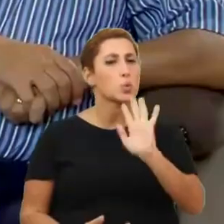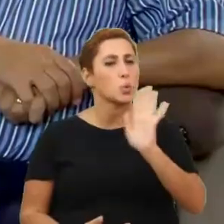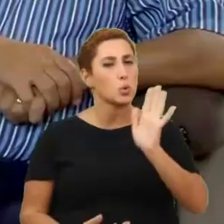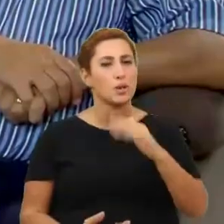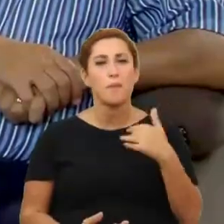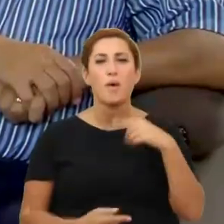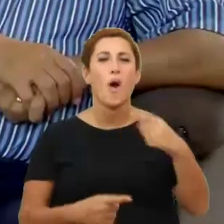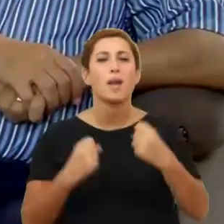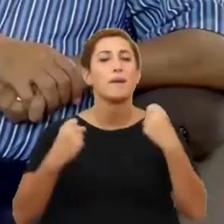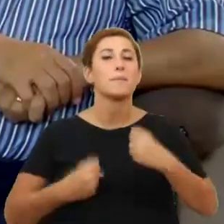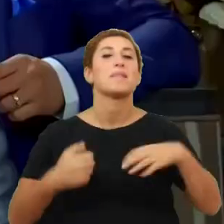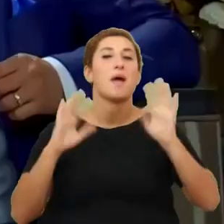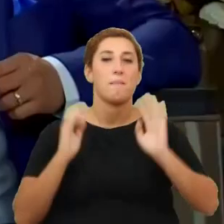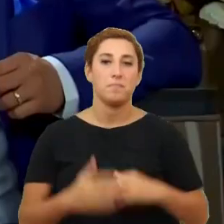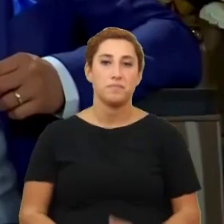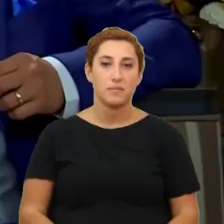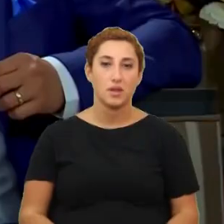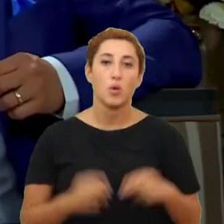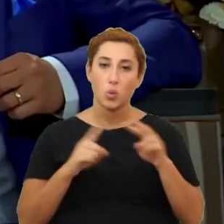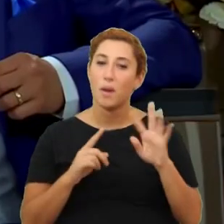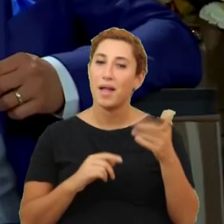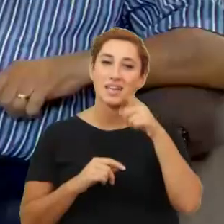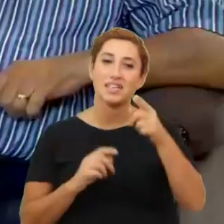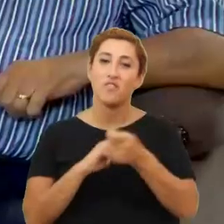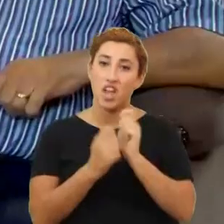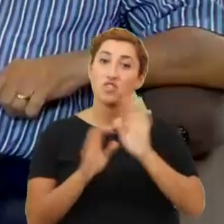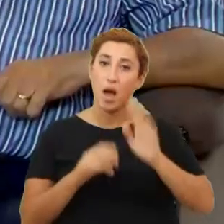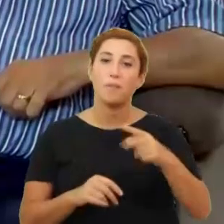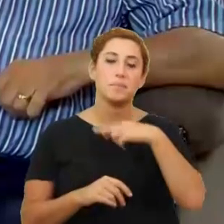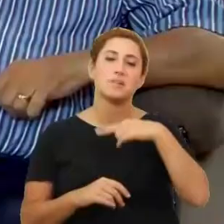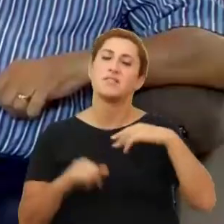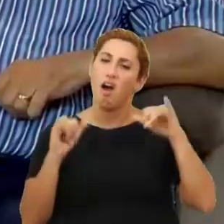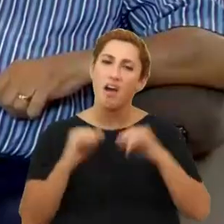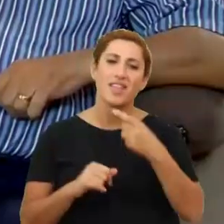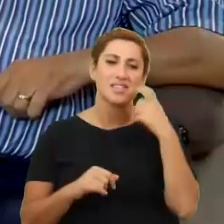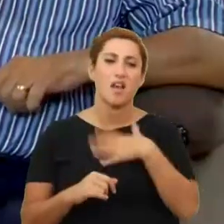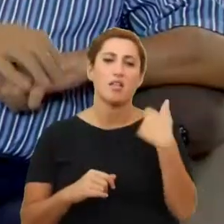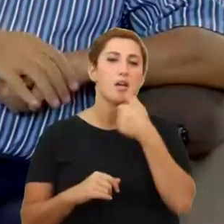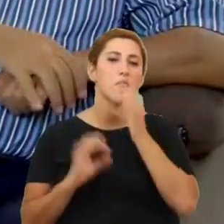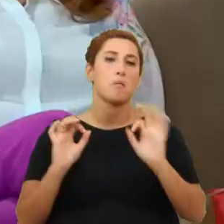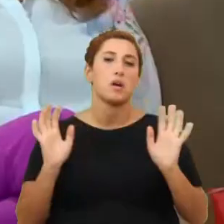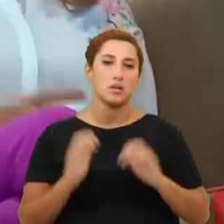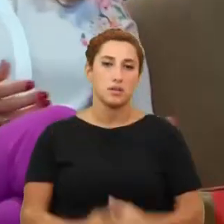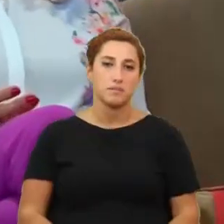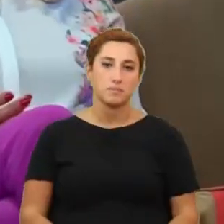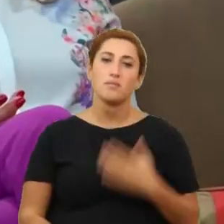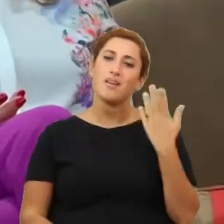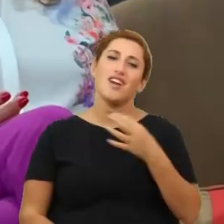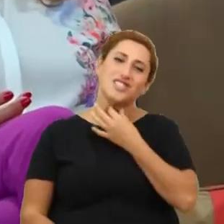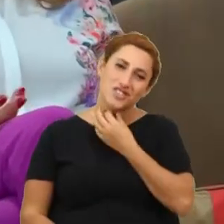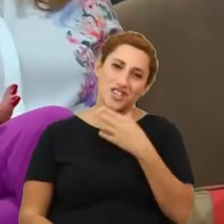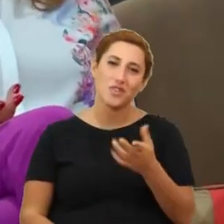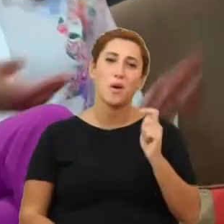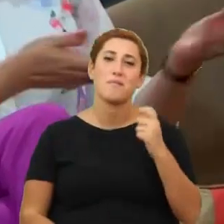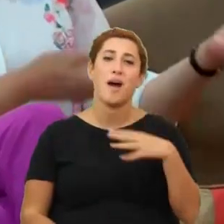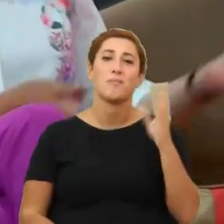yok yok. Ben o arabaya binmem. Nurhan belki sen değiştin ama biz hala eski annenle babanız. Aa, rica